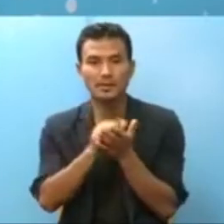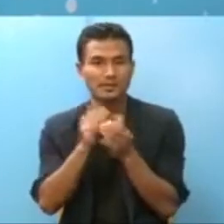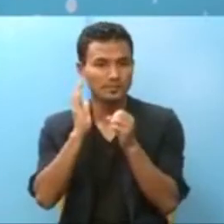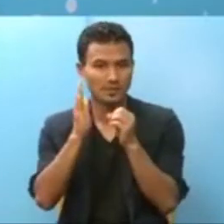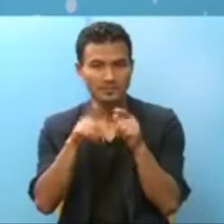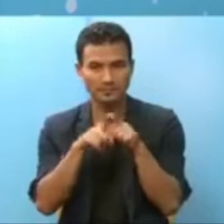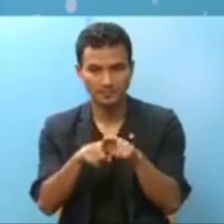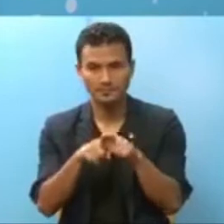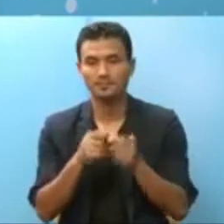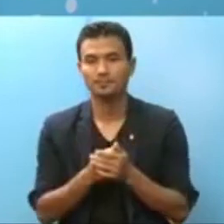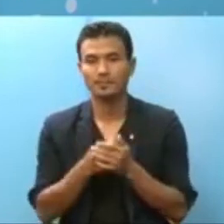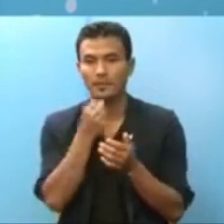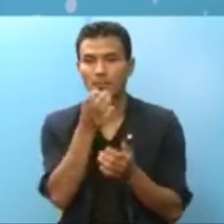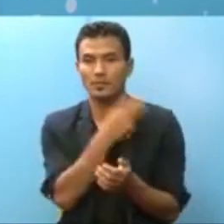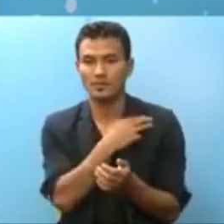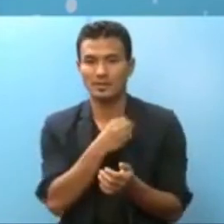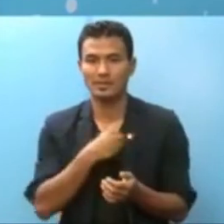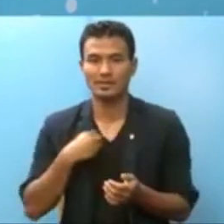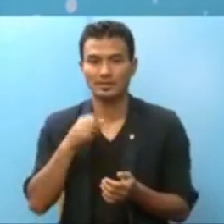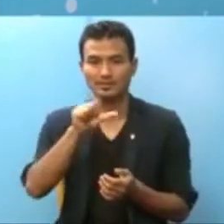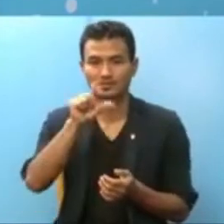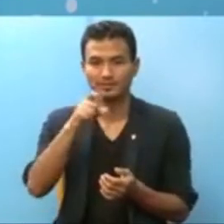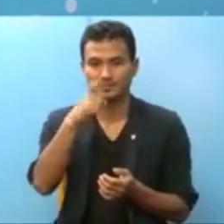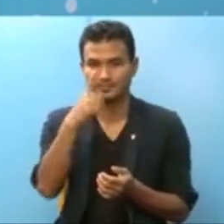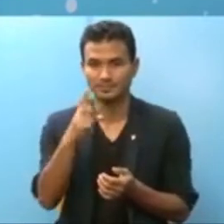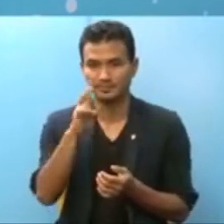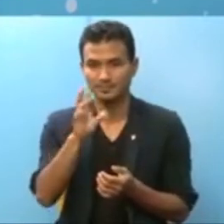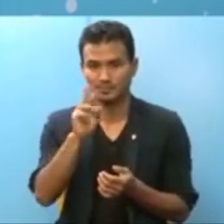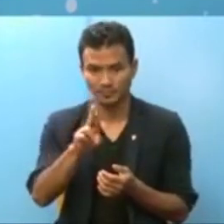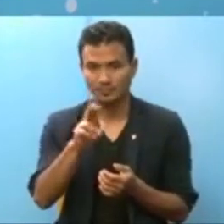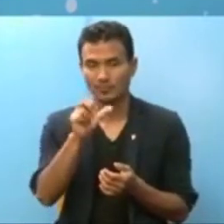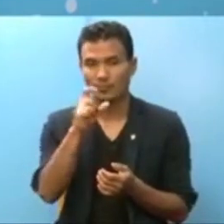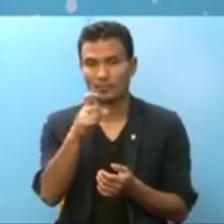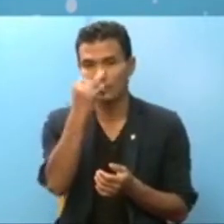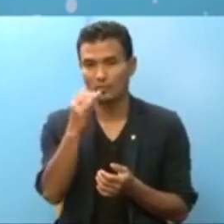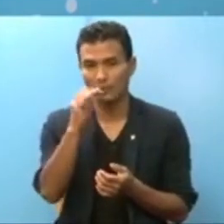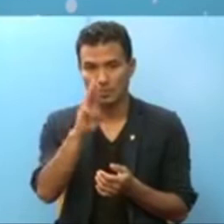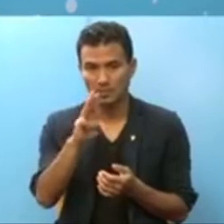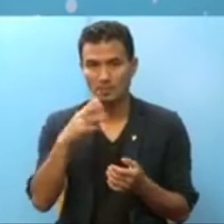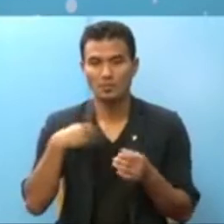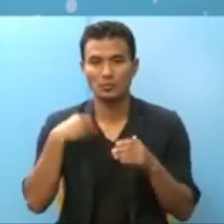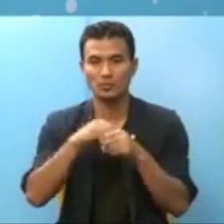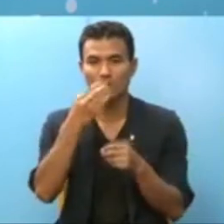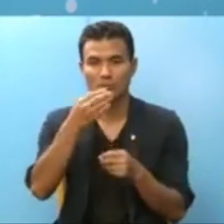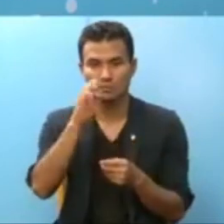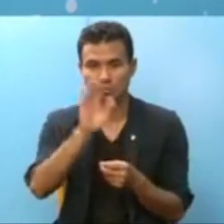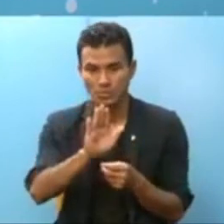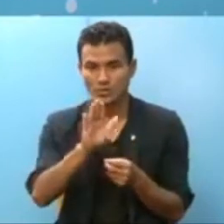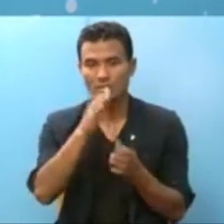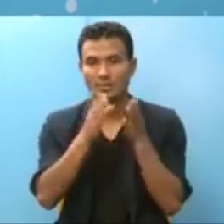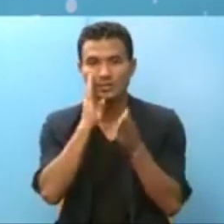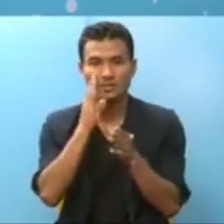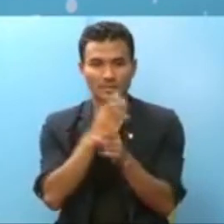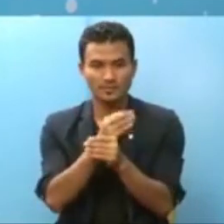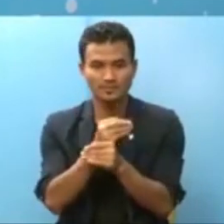की सिंग लिए रा मप्रपत्ता डाक्टा जागे शुरुगाउट में उपस्टित वाई कोछु रा सांकेतिक वासा को लागी